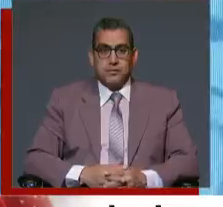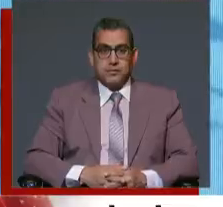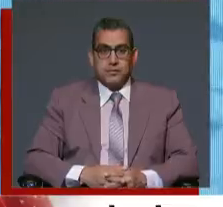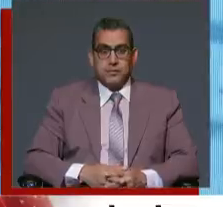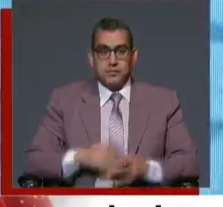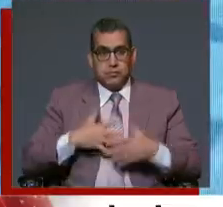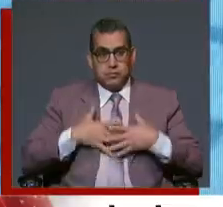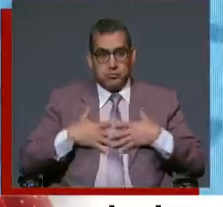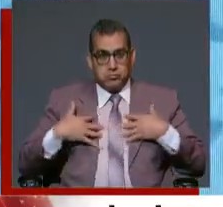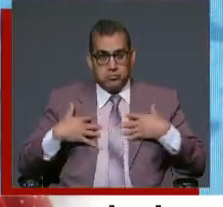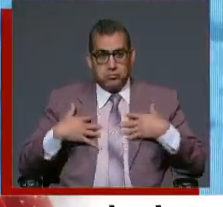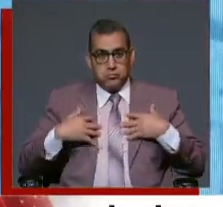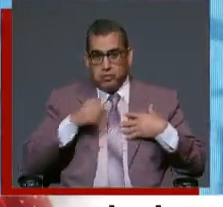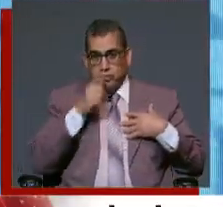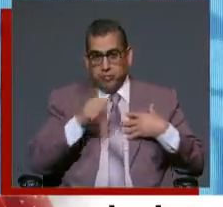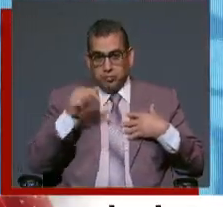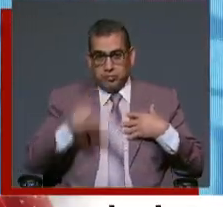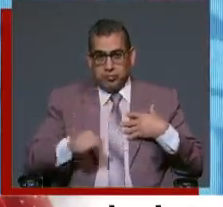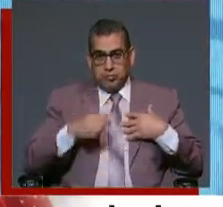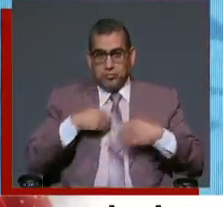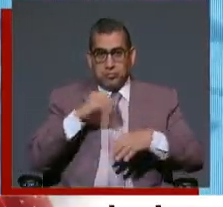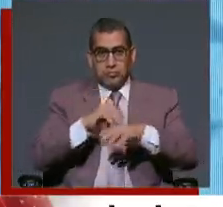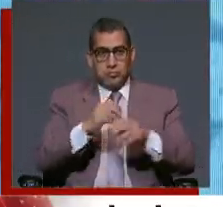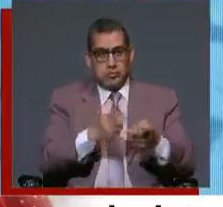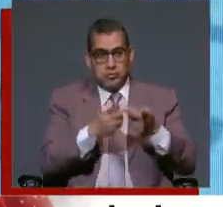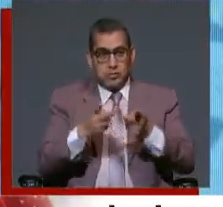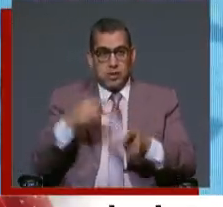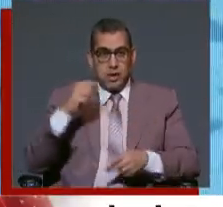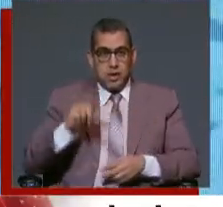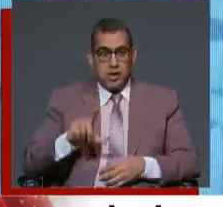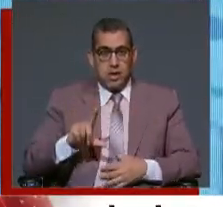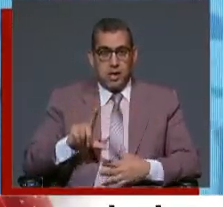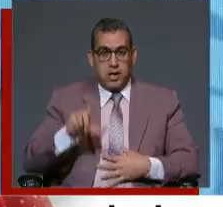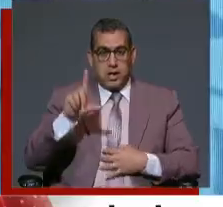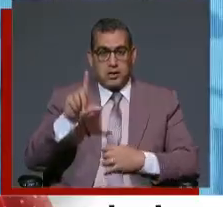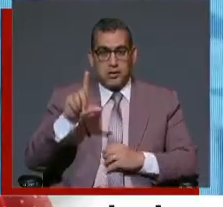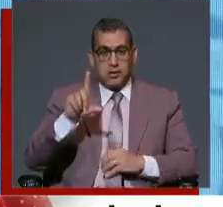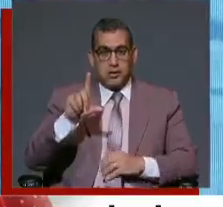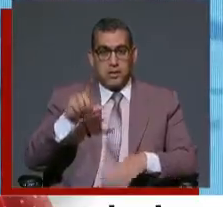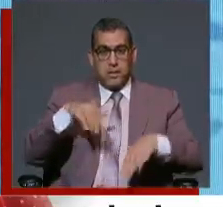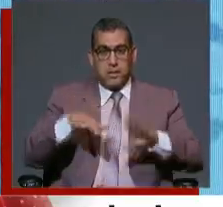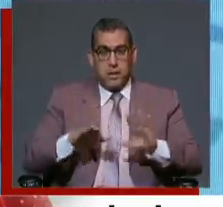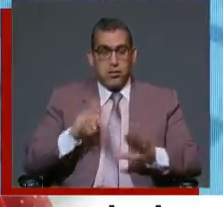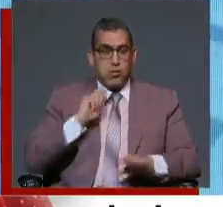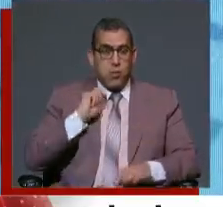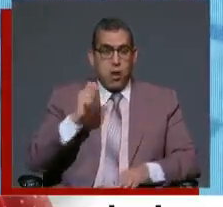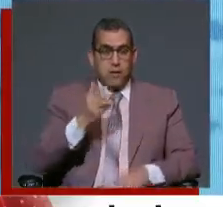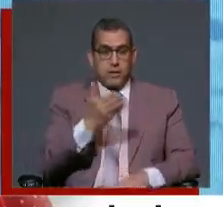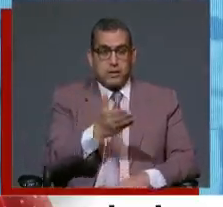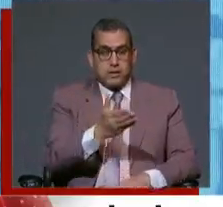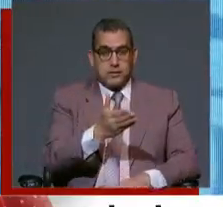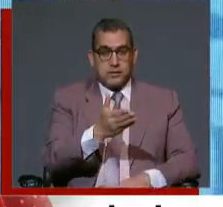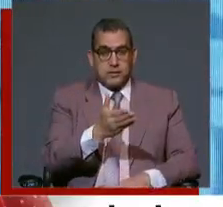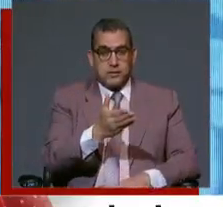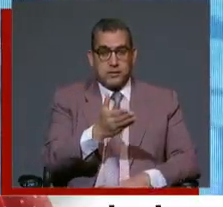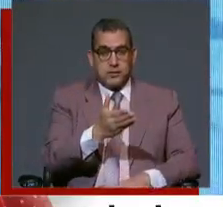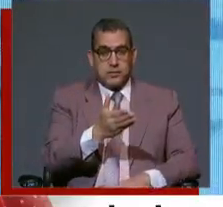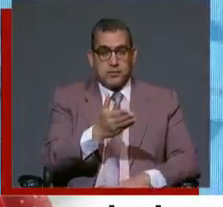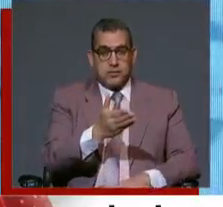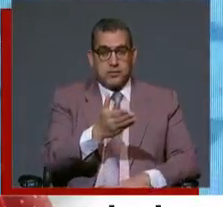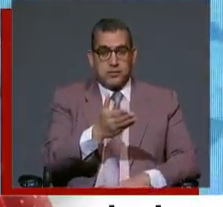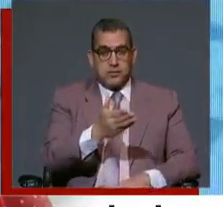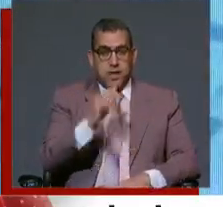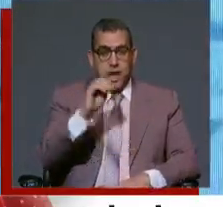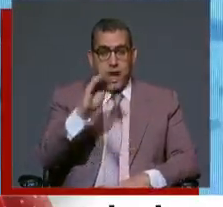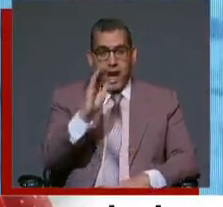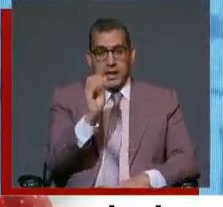يشرفني ويسعدني إذا أن أدعو رئيس مجلس المحافظين معالي السيد حسن